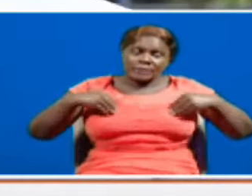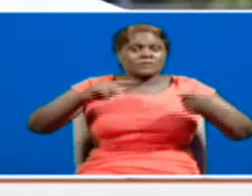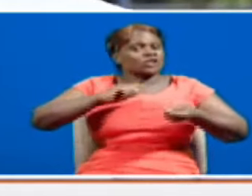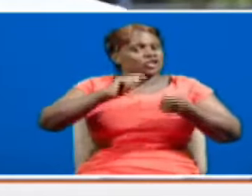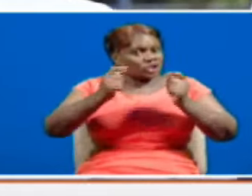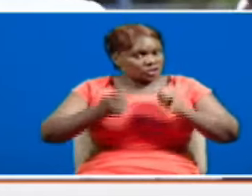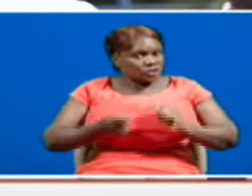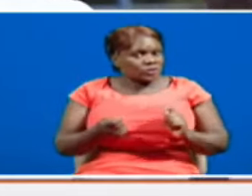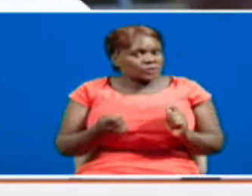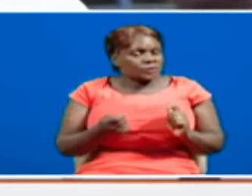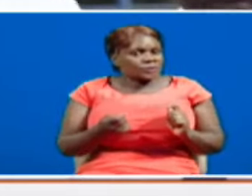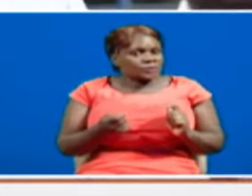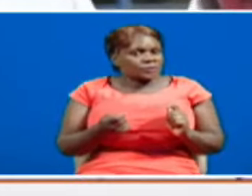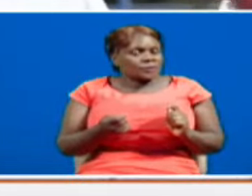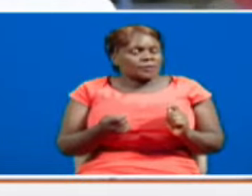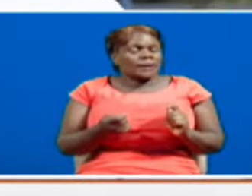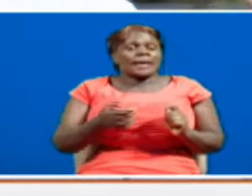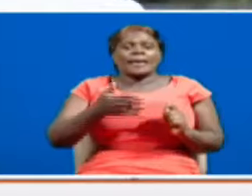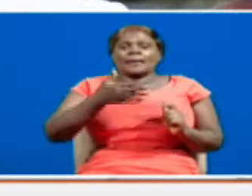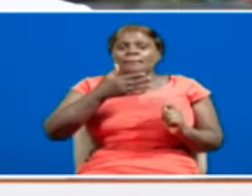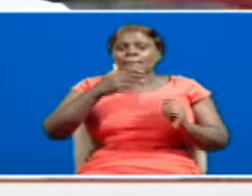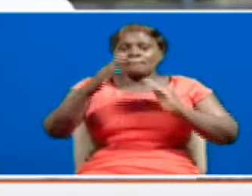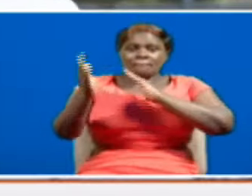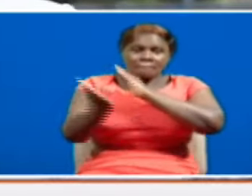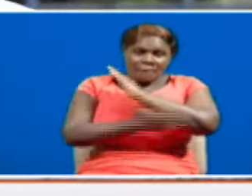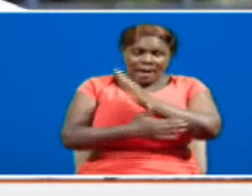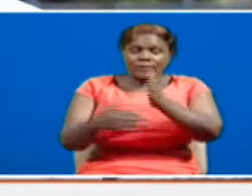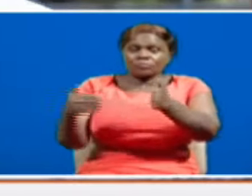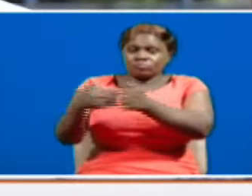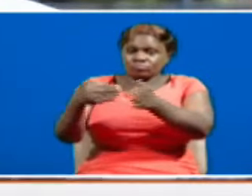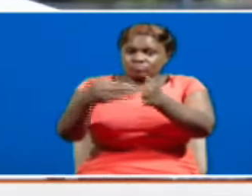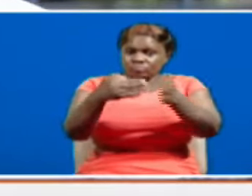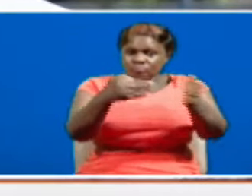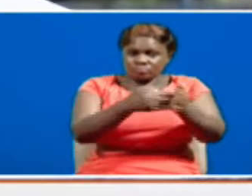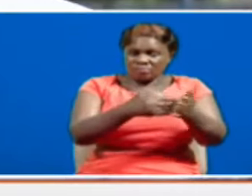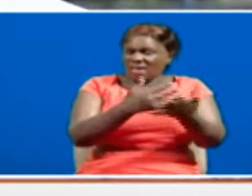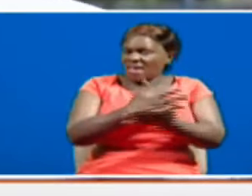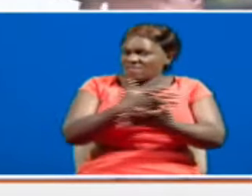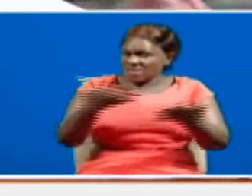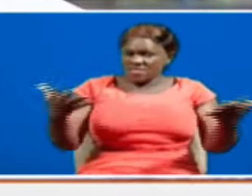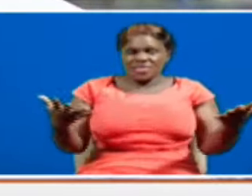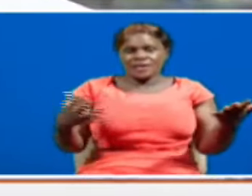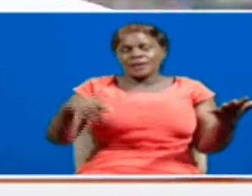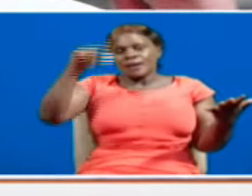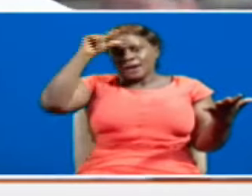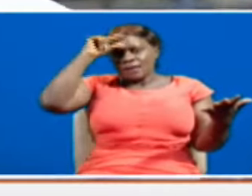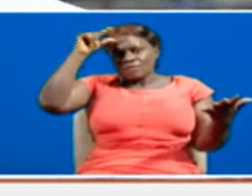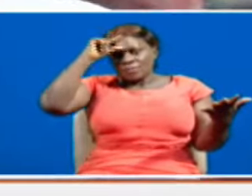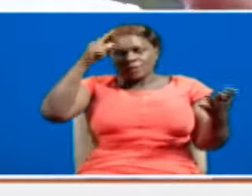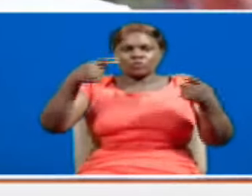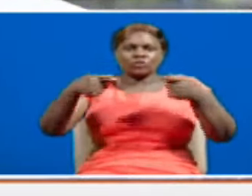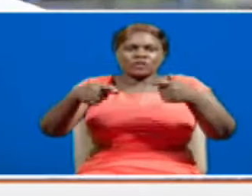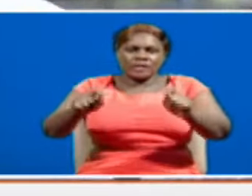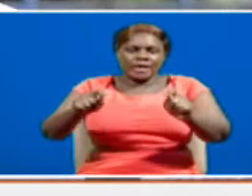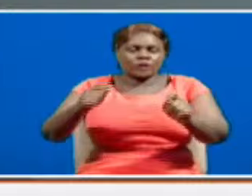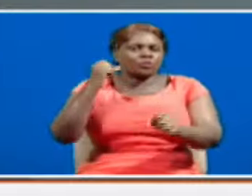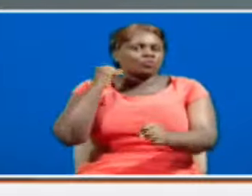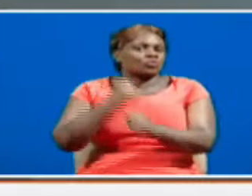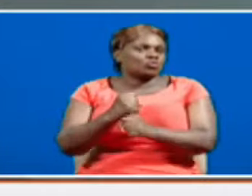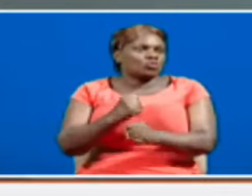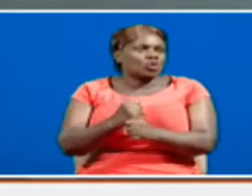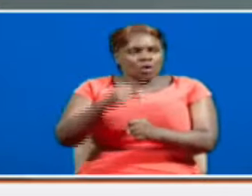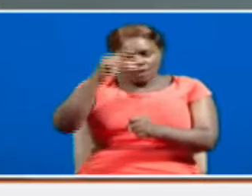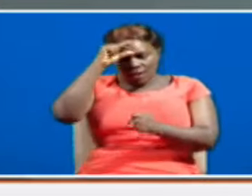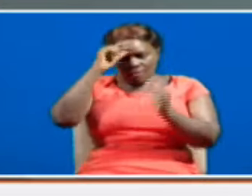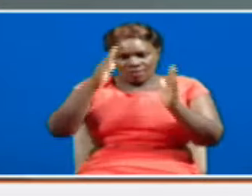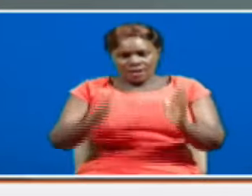change. Itakuwa mbaya ku resist everything that this government tries to do.